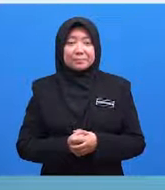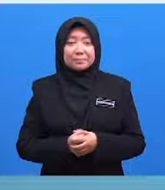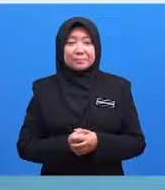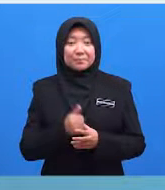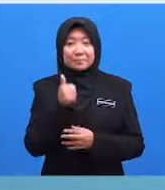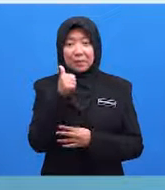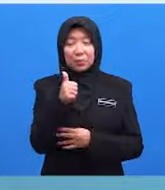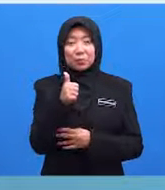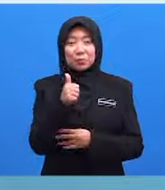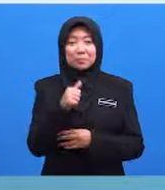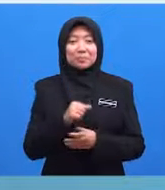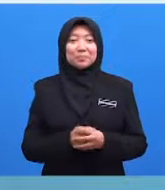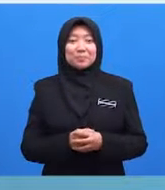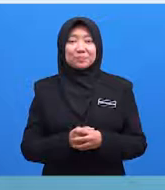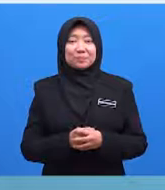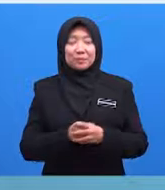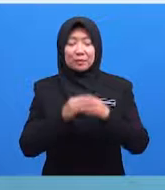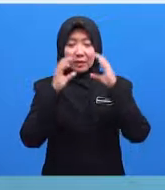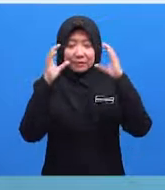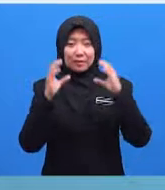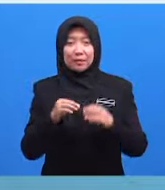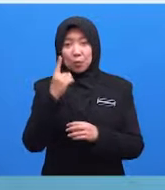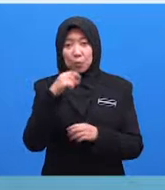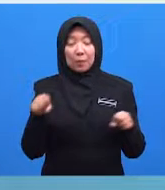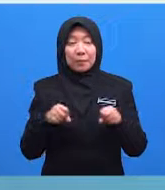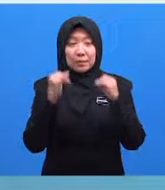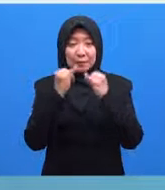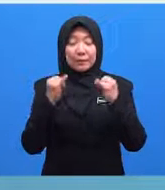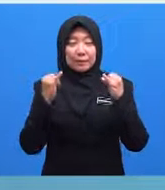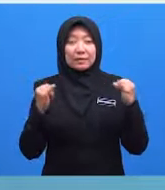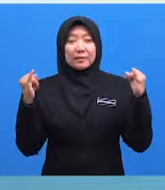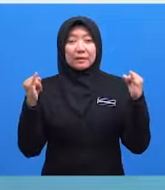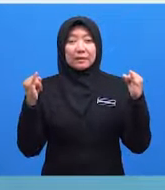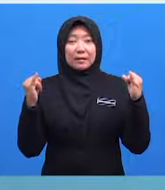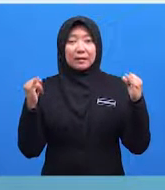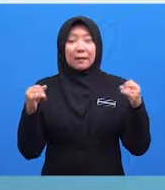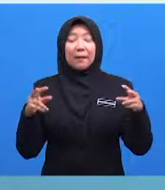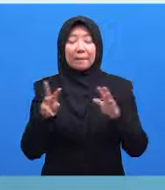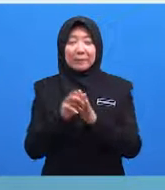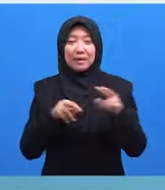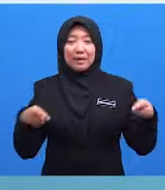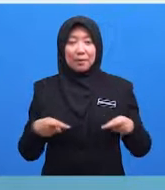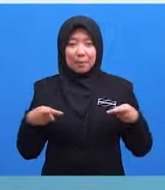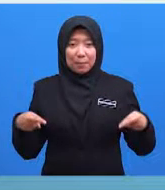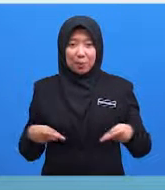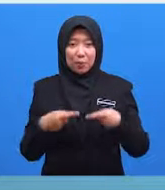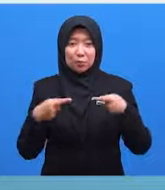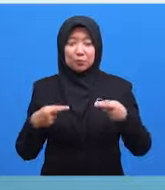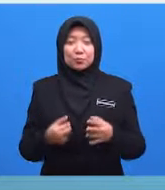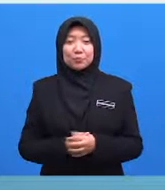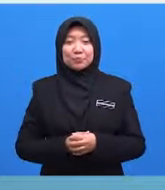Bagus. Cara yang digunakan untuk memasak spaghetti adalah merebus.